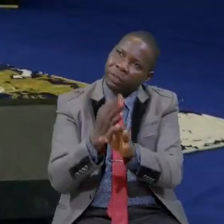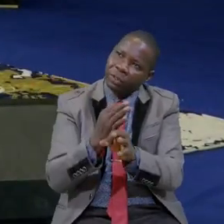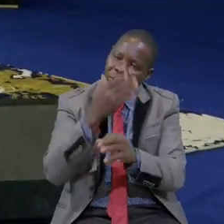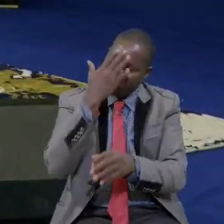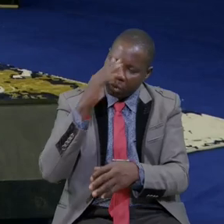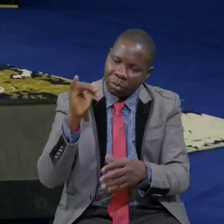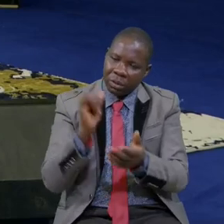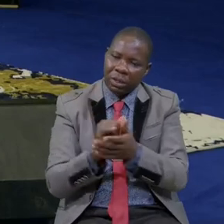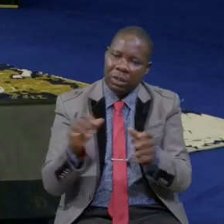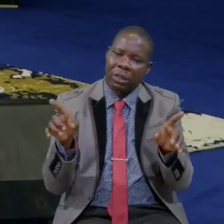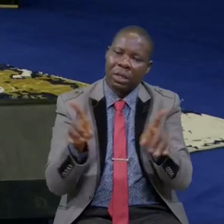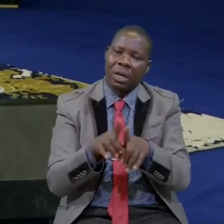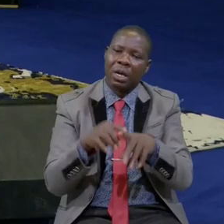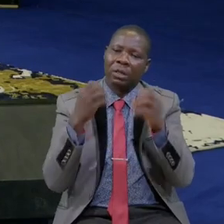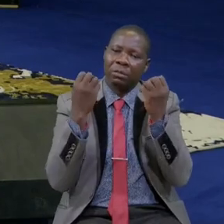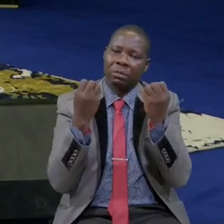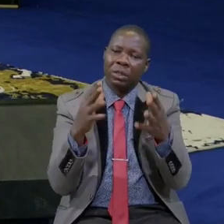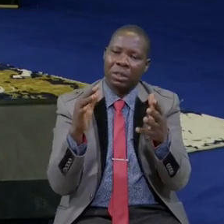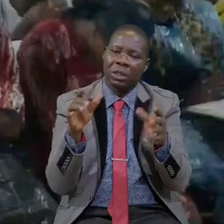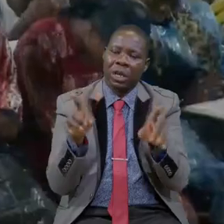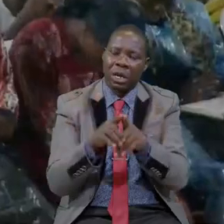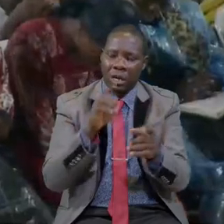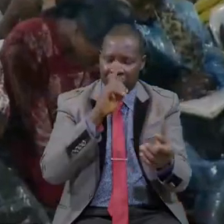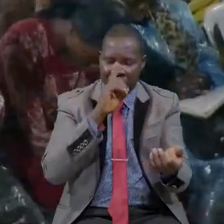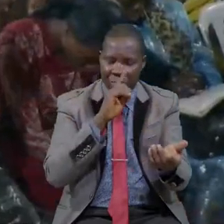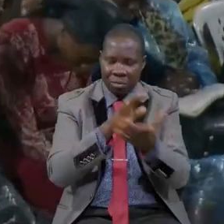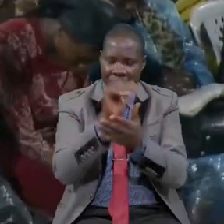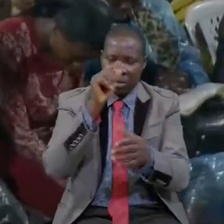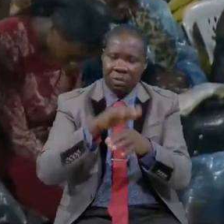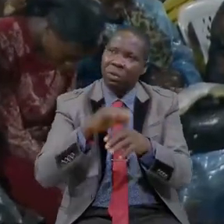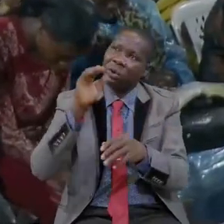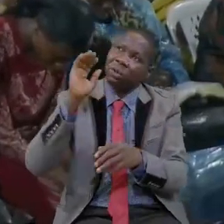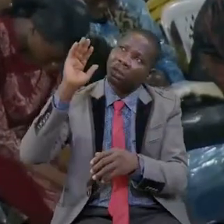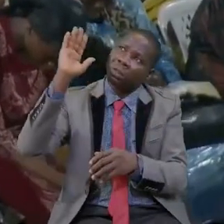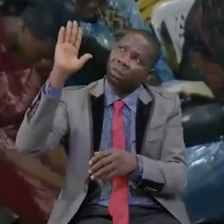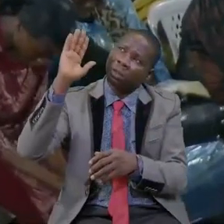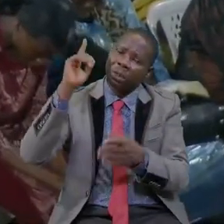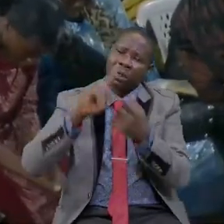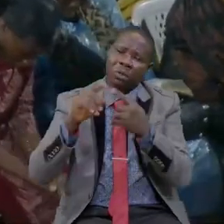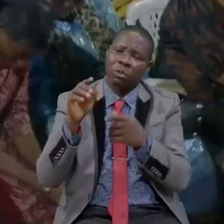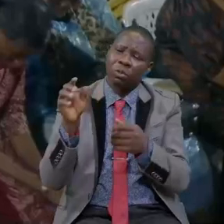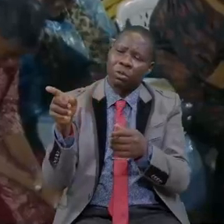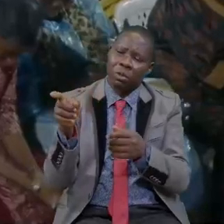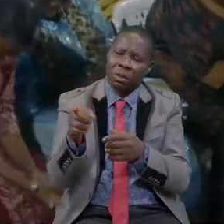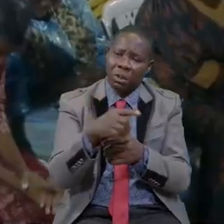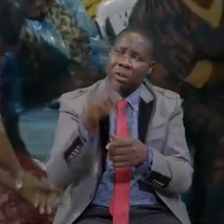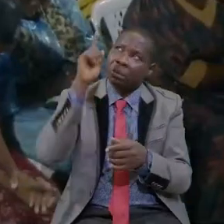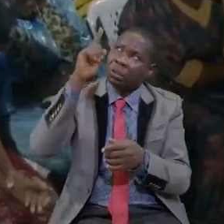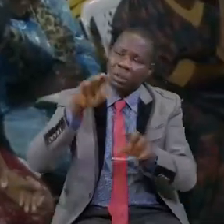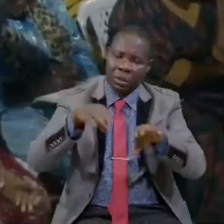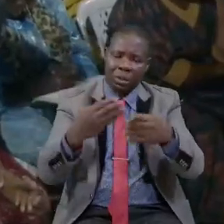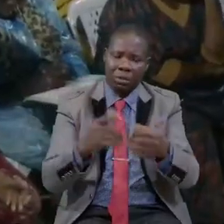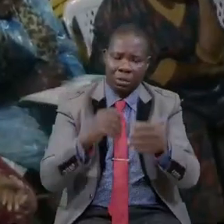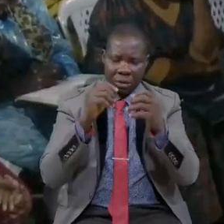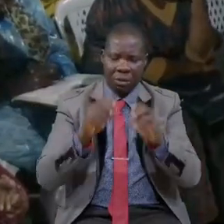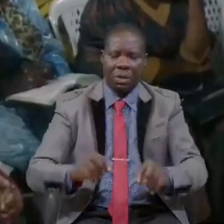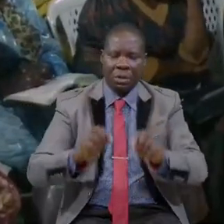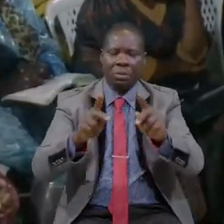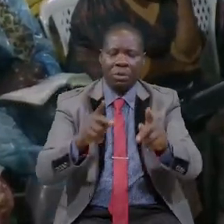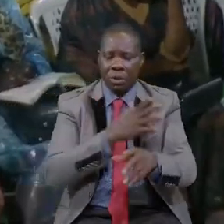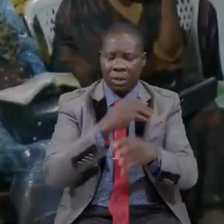que tous ceux qui croient en lui, il leur a donné le privilège et le pouvoir